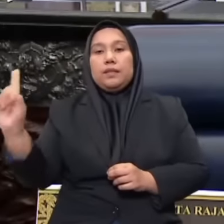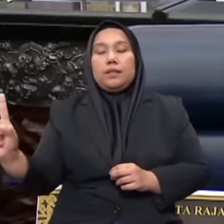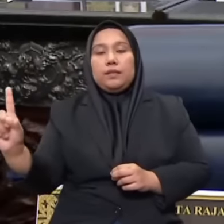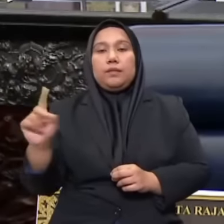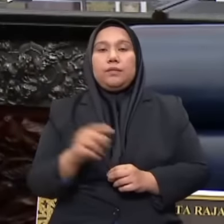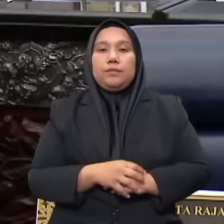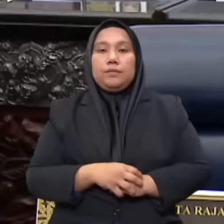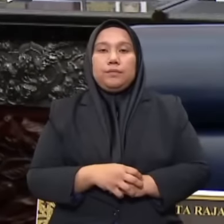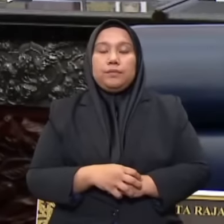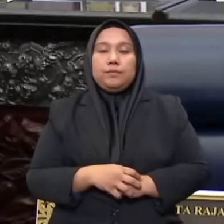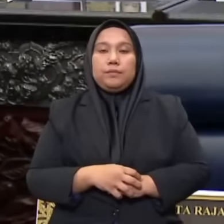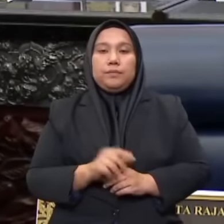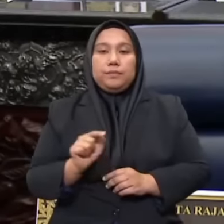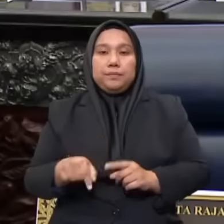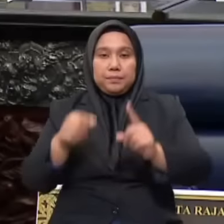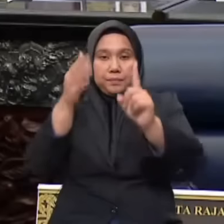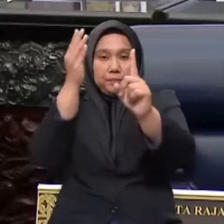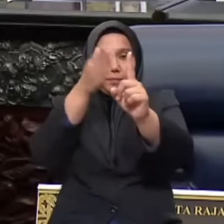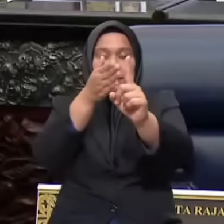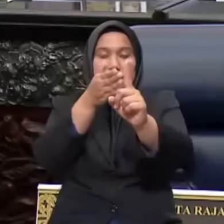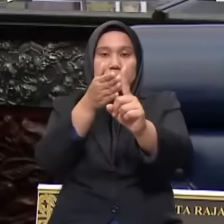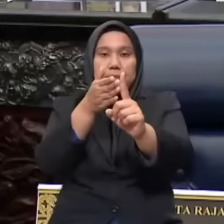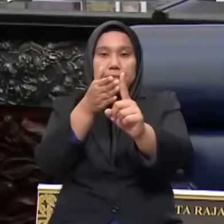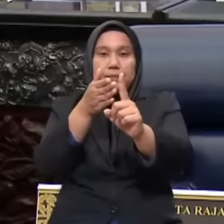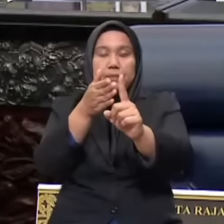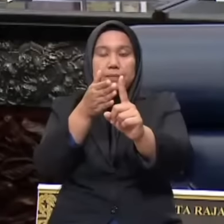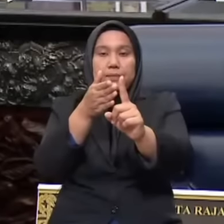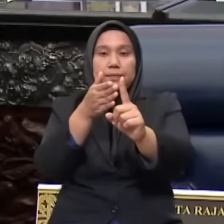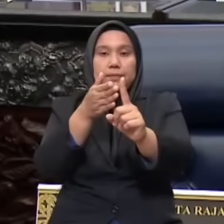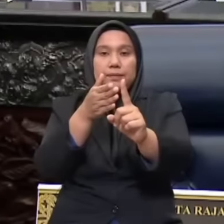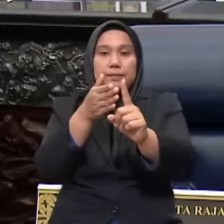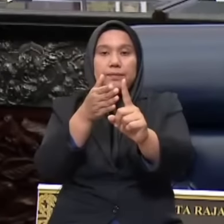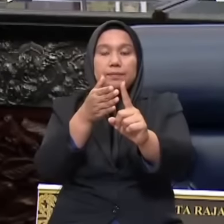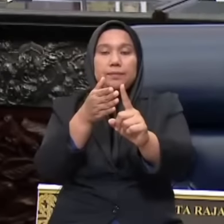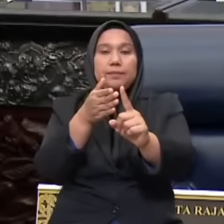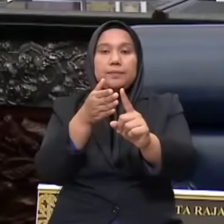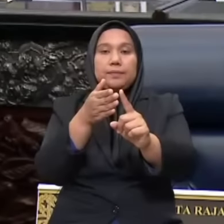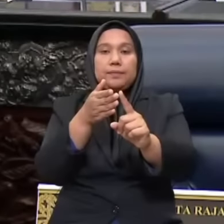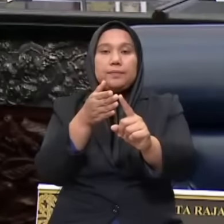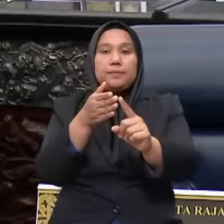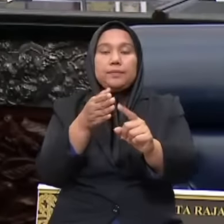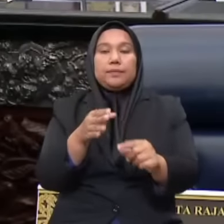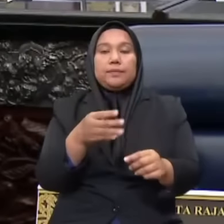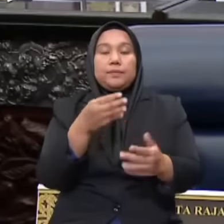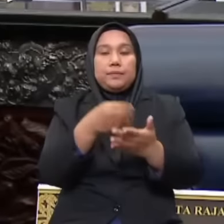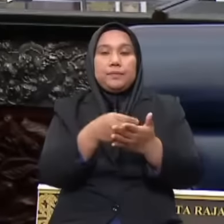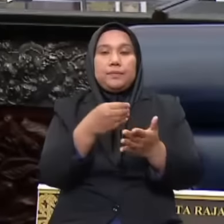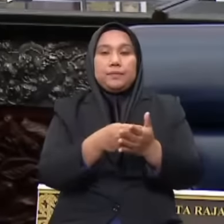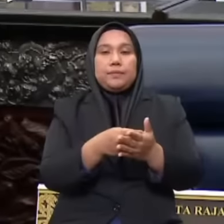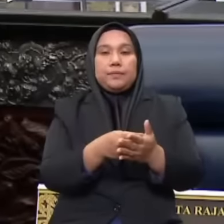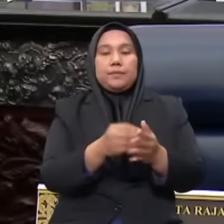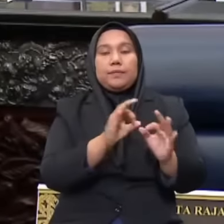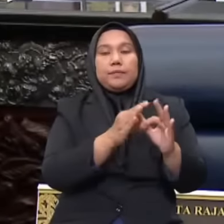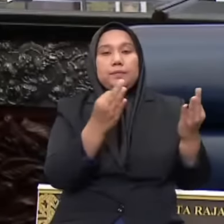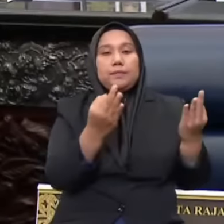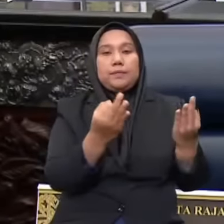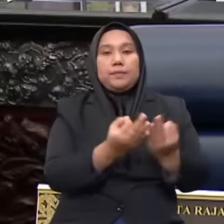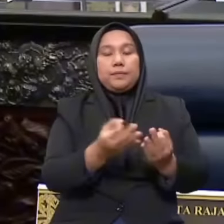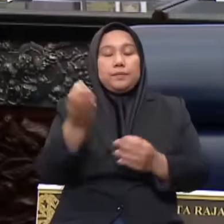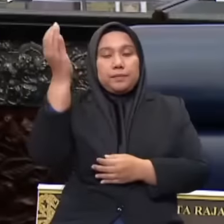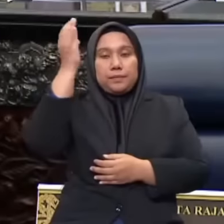Dan ini disasarkan contohnya nisbah isi pendapatan penengah isi rumah Bumi Putra kepada